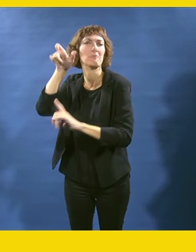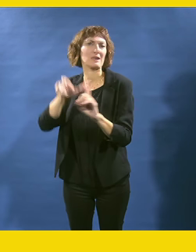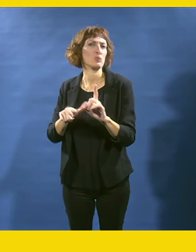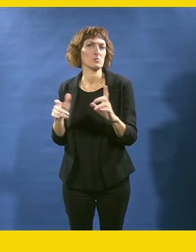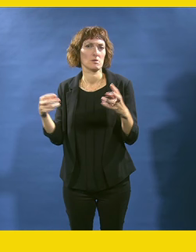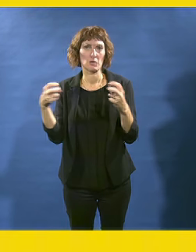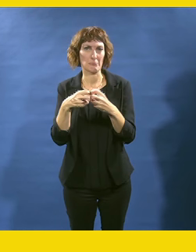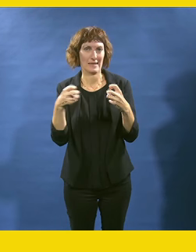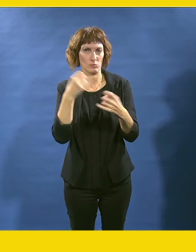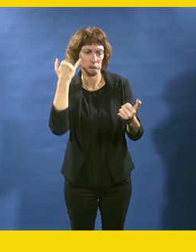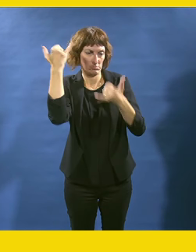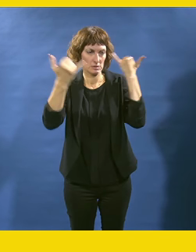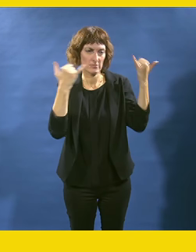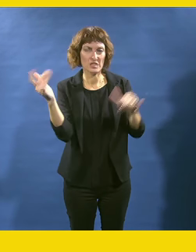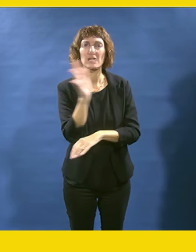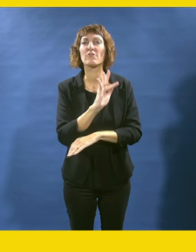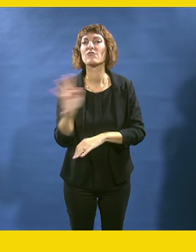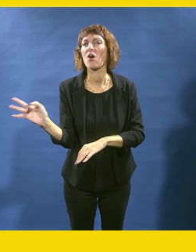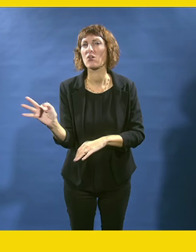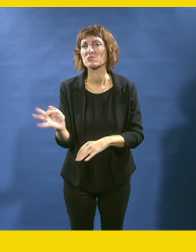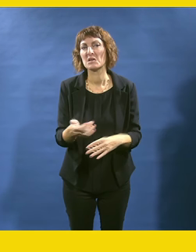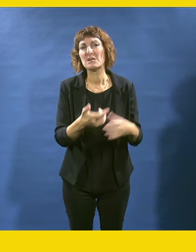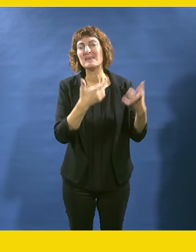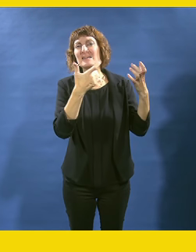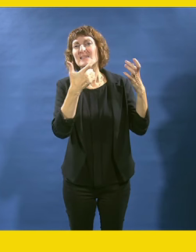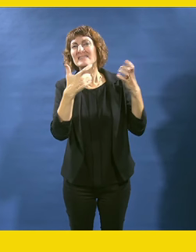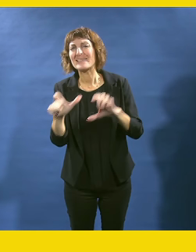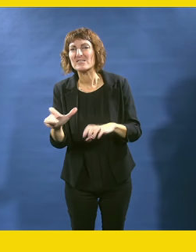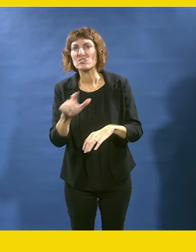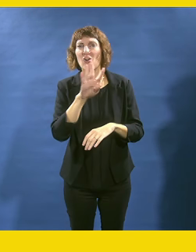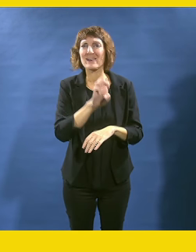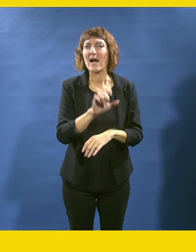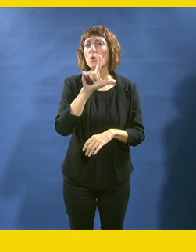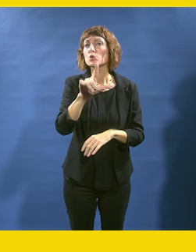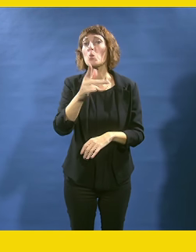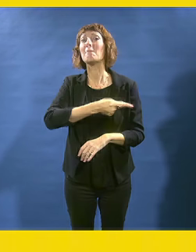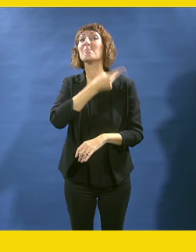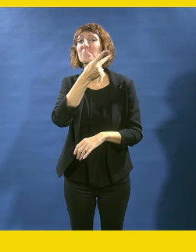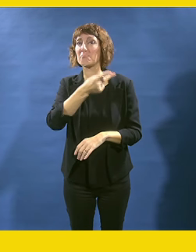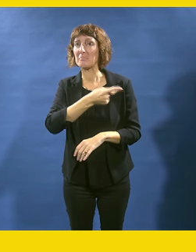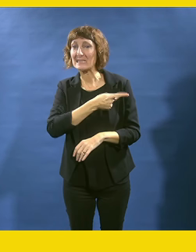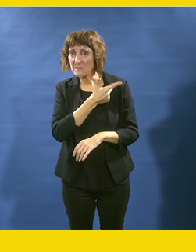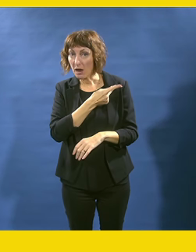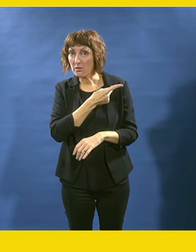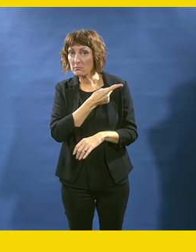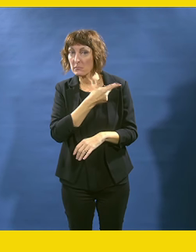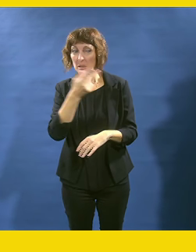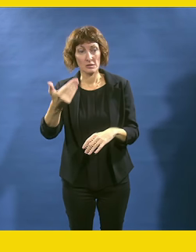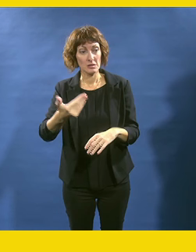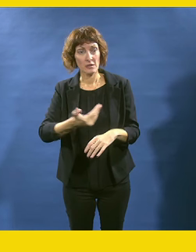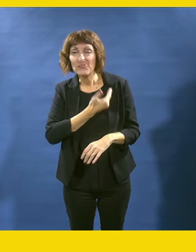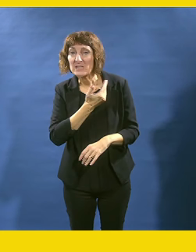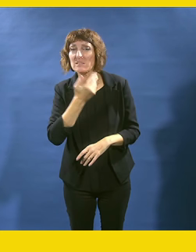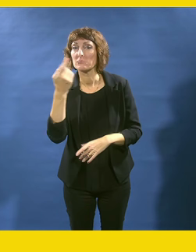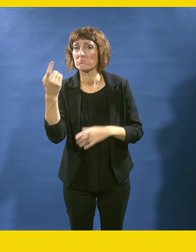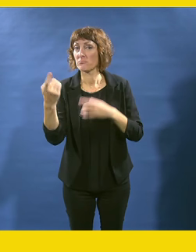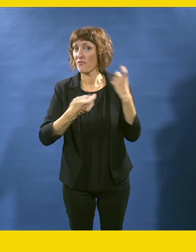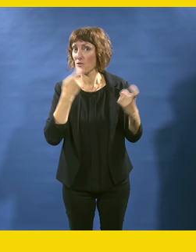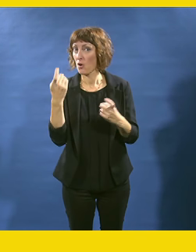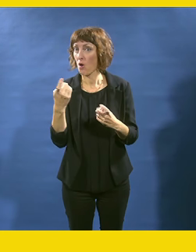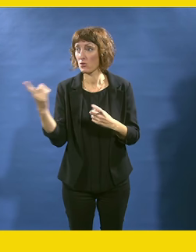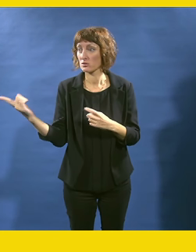qu'en France, 742 médecins soient victimes de violences par leurs patients tous les